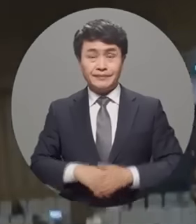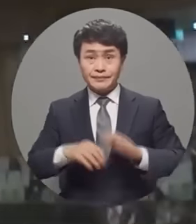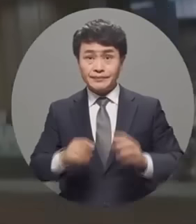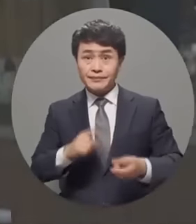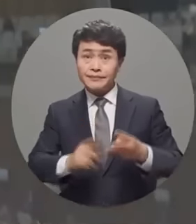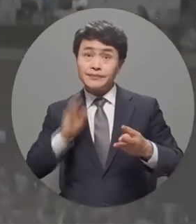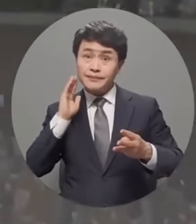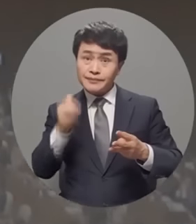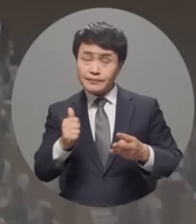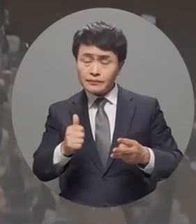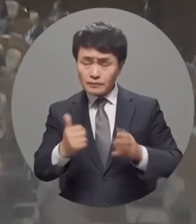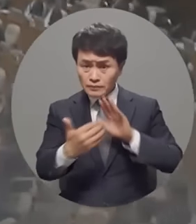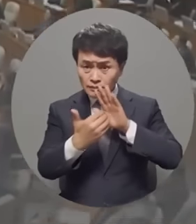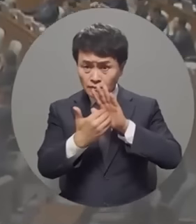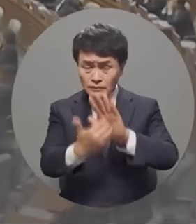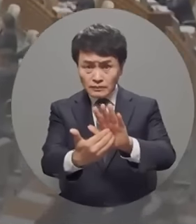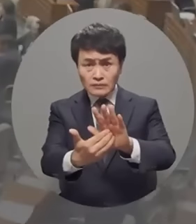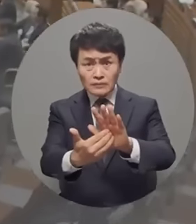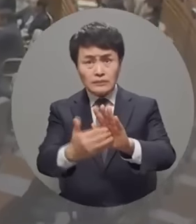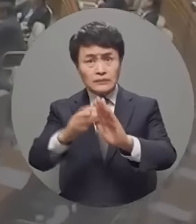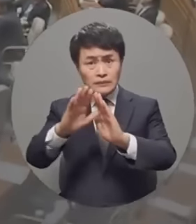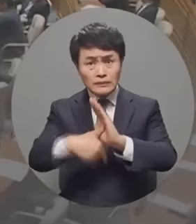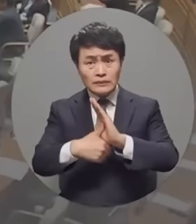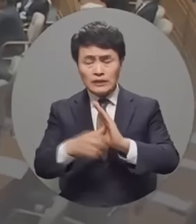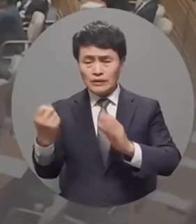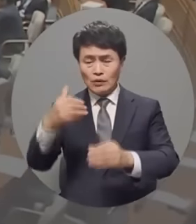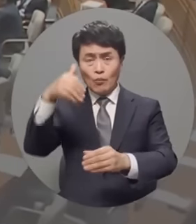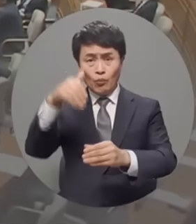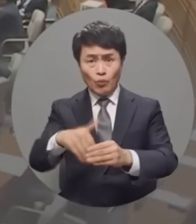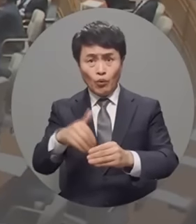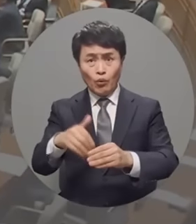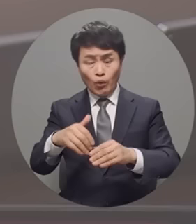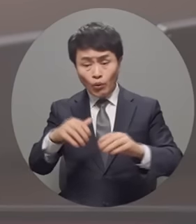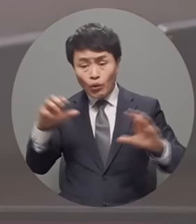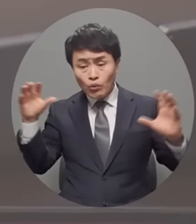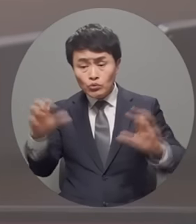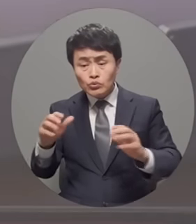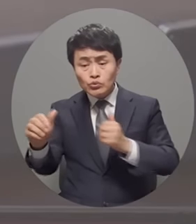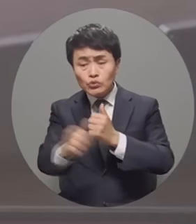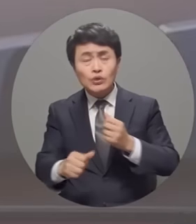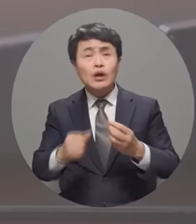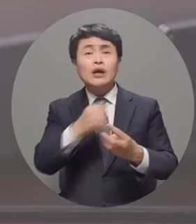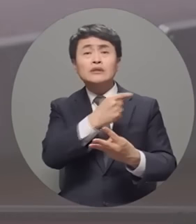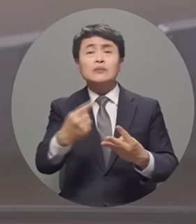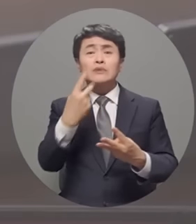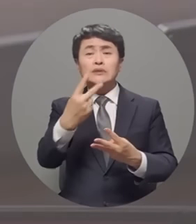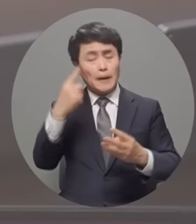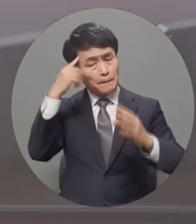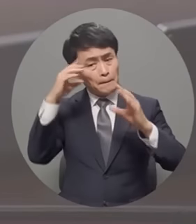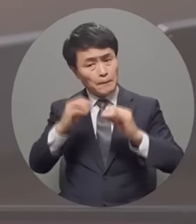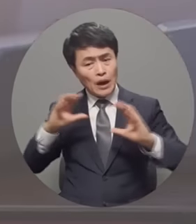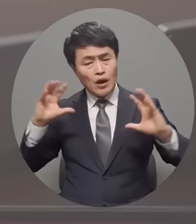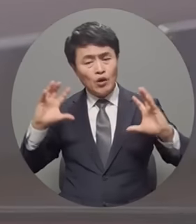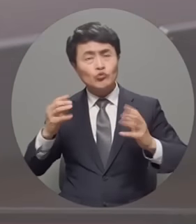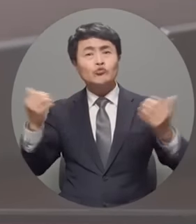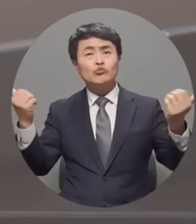윤석열 대통령이 거부권을 행사할 경우 재표결은 출석 의원 3분의 2가 찬성해야 국회 문턱을